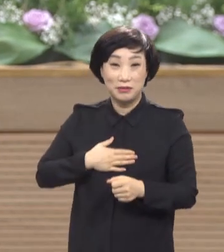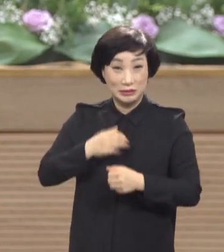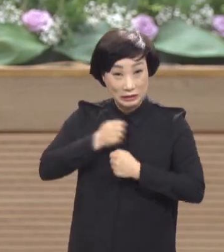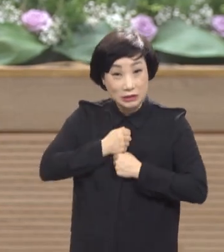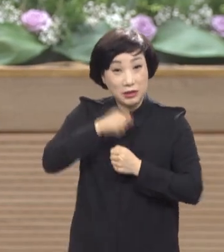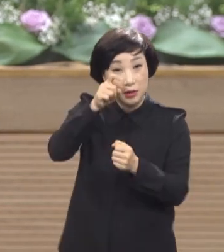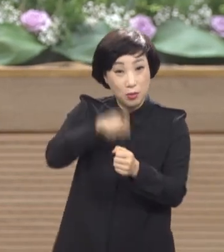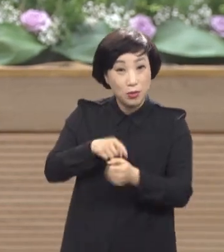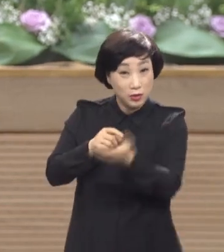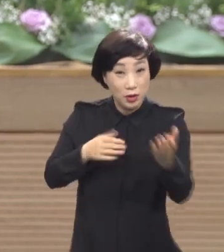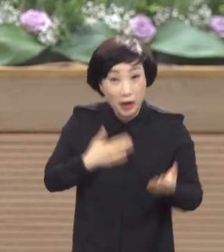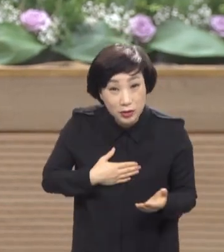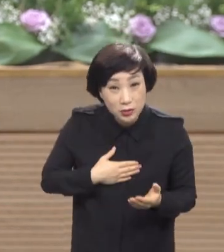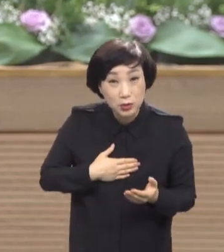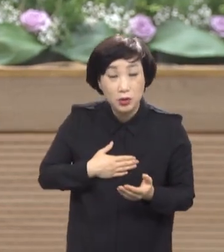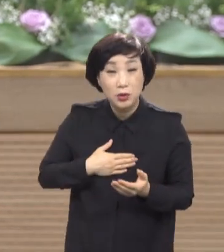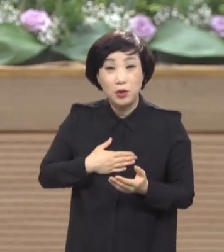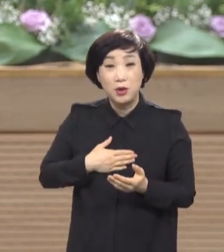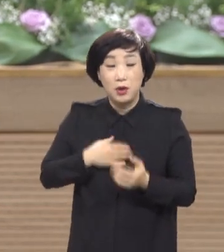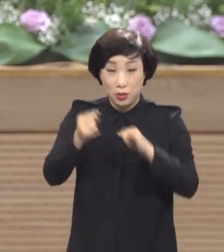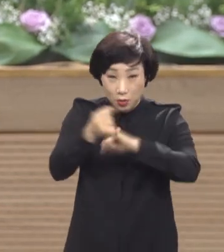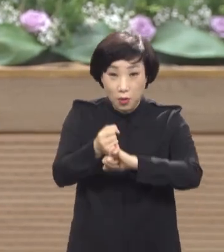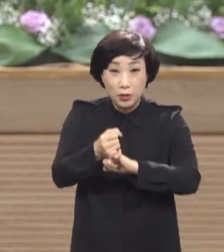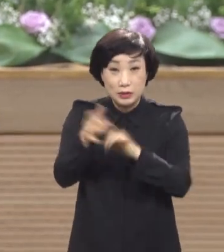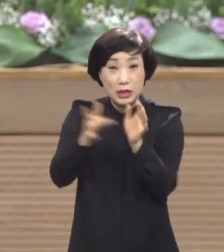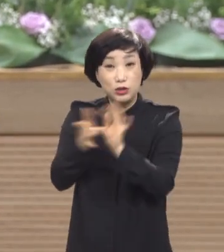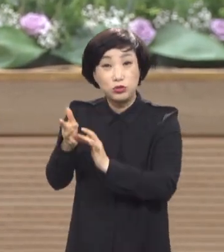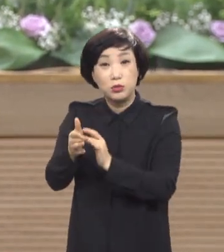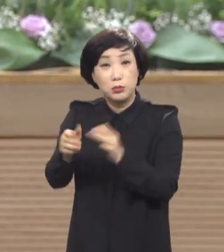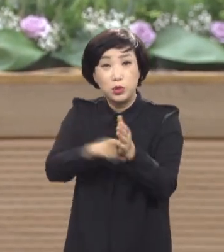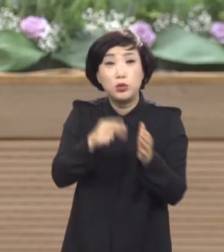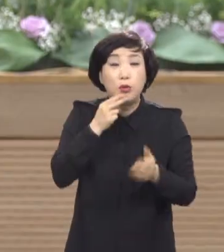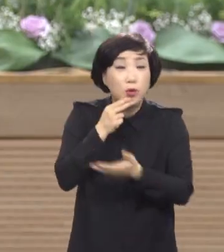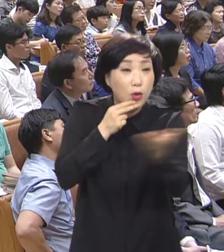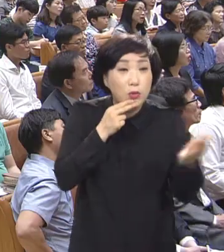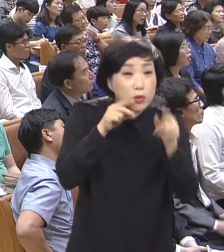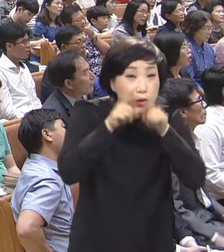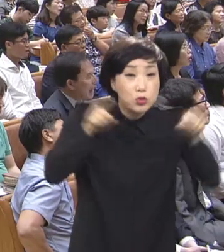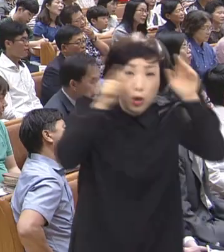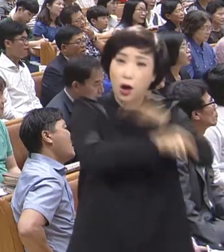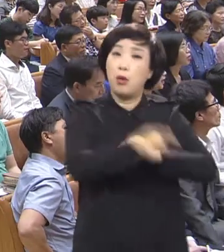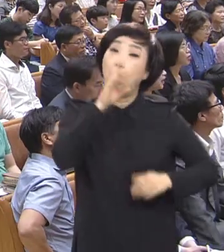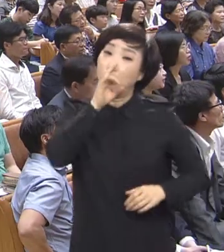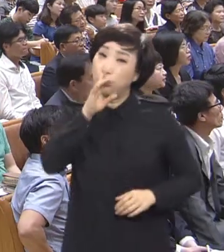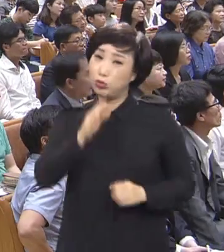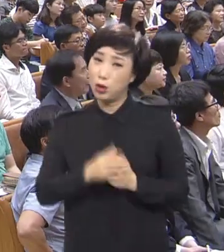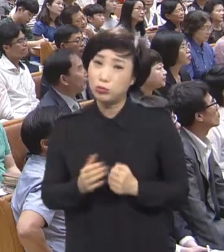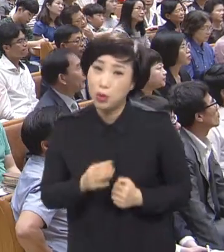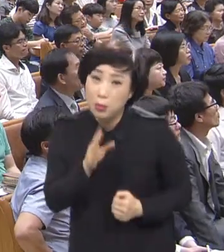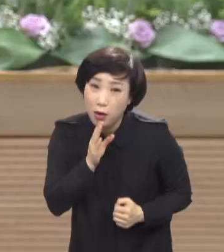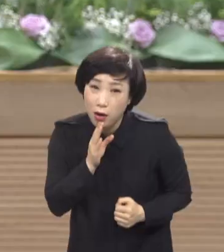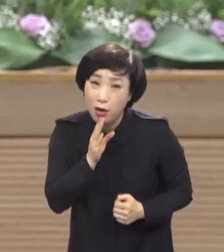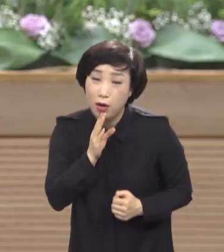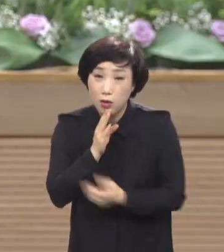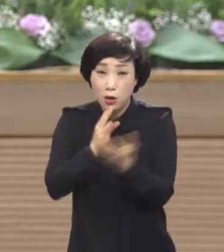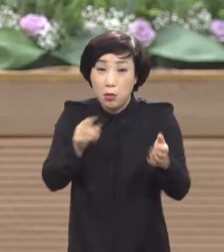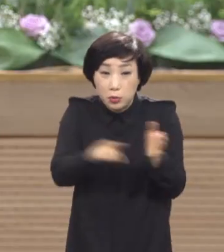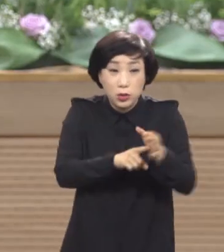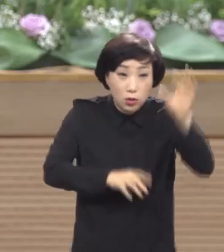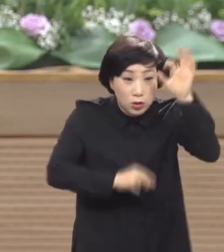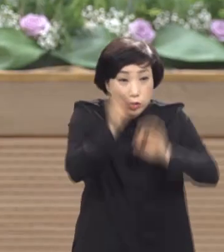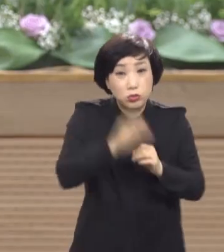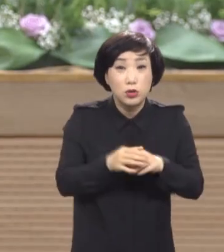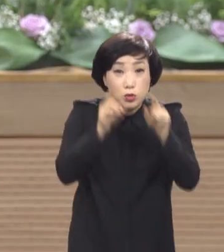무슨 일이 있어도 예수 안 믿고 지옥 가서는 안 되니까 잘못 믿고